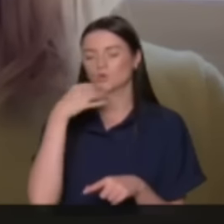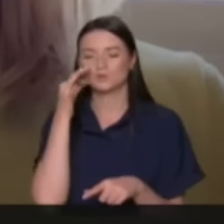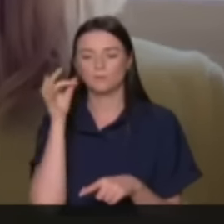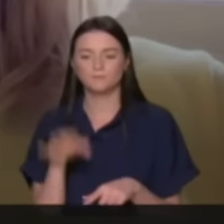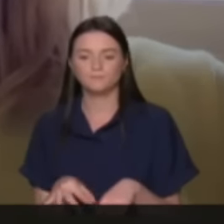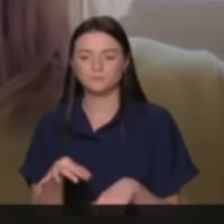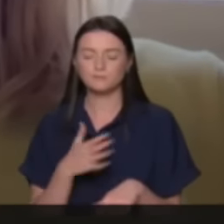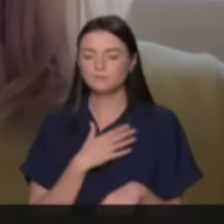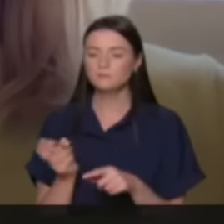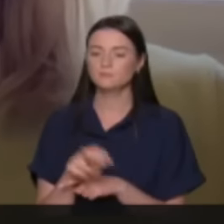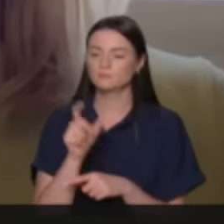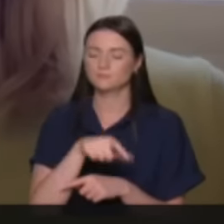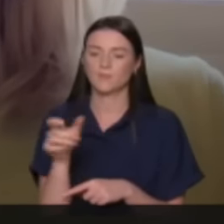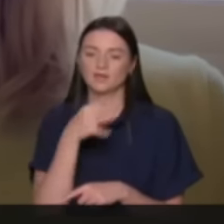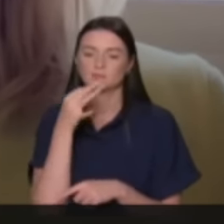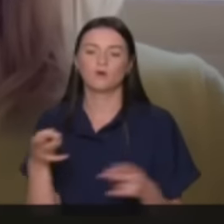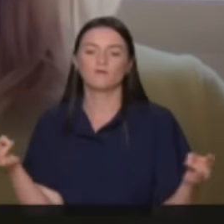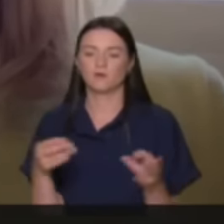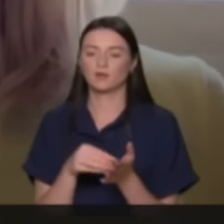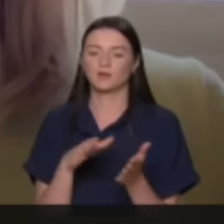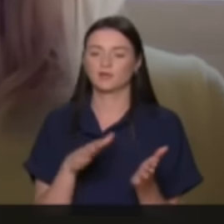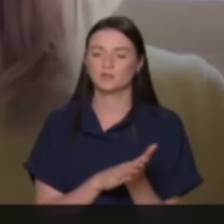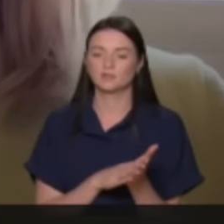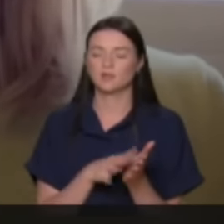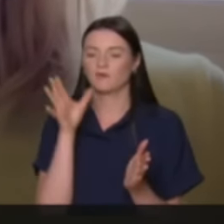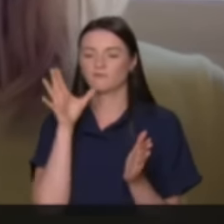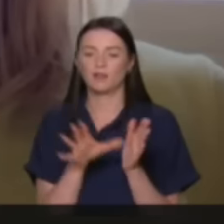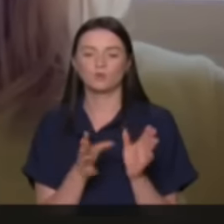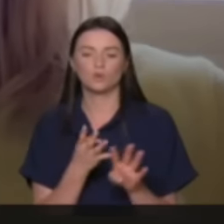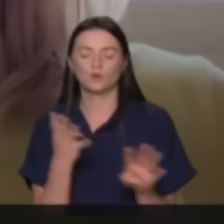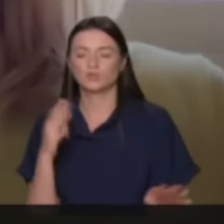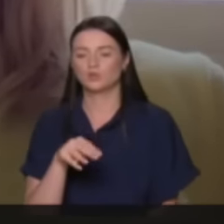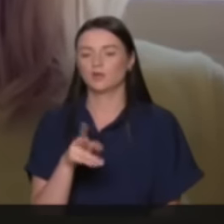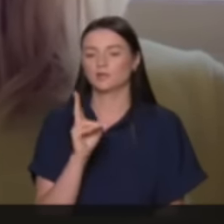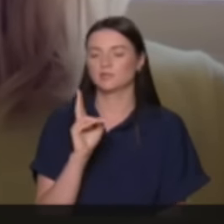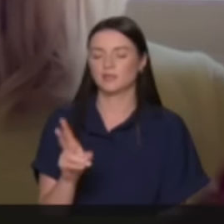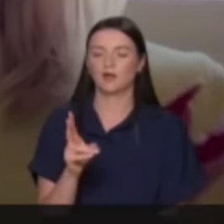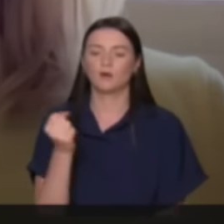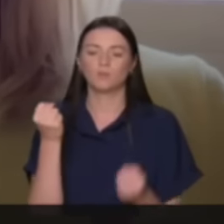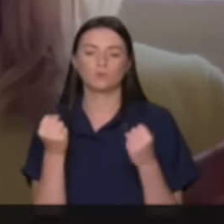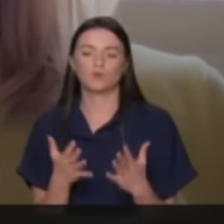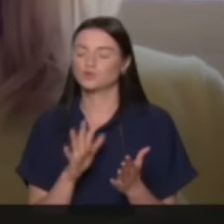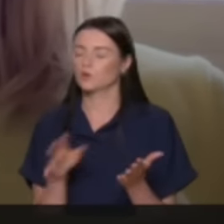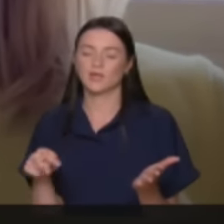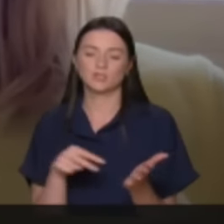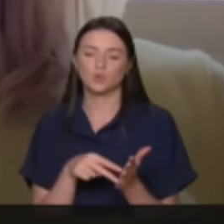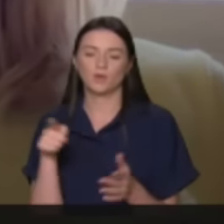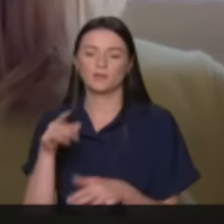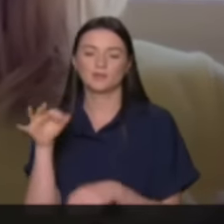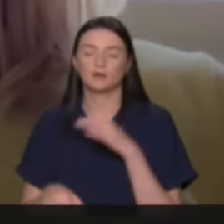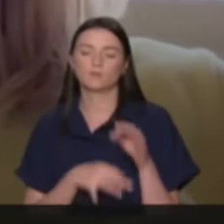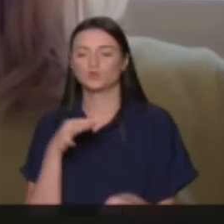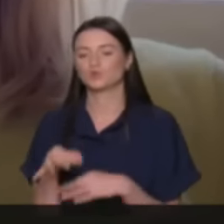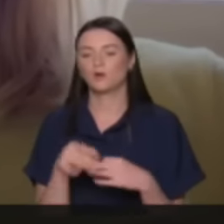своїх клієнтів скажу, що варто реєструватися все ж таки в електронній черзі в ТЦК, аби просто не стояти там сутками, бо